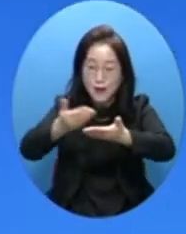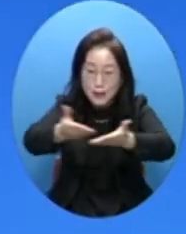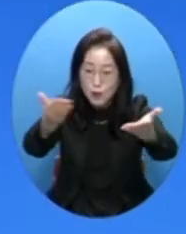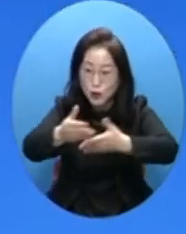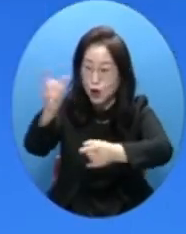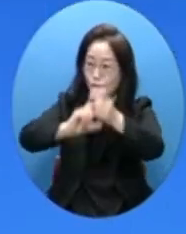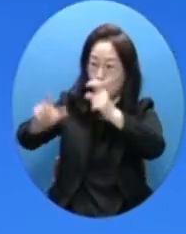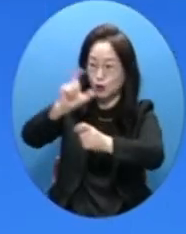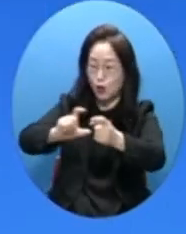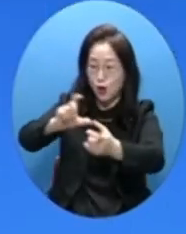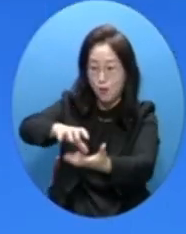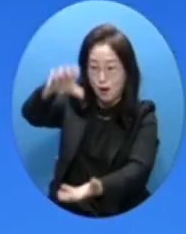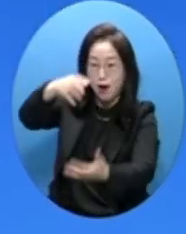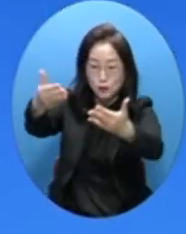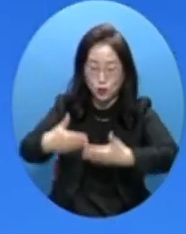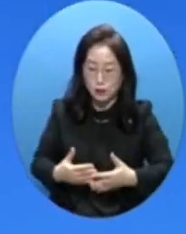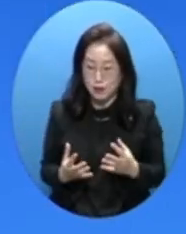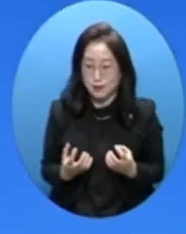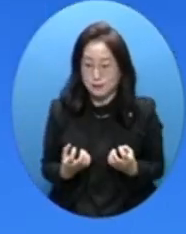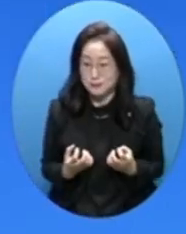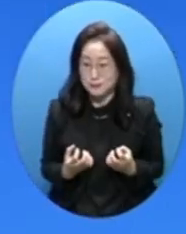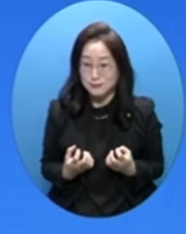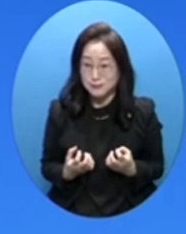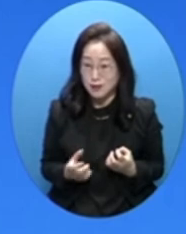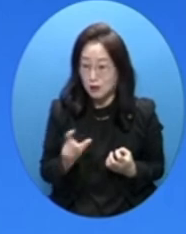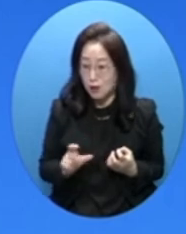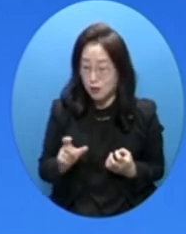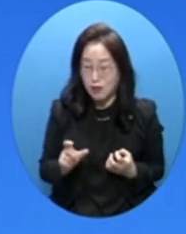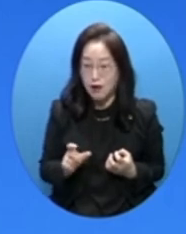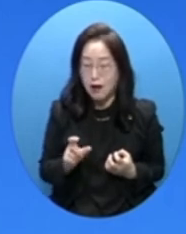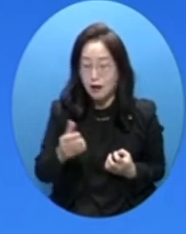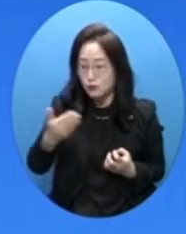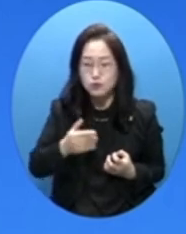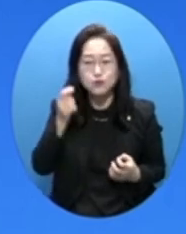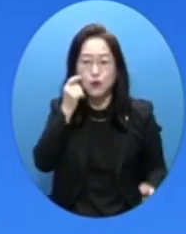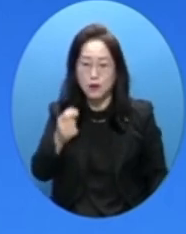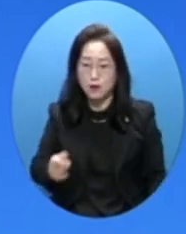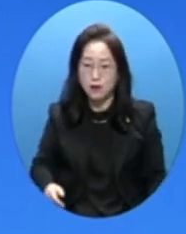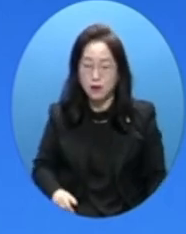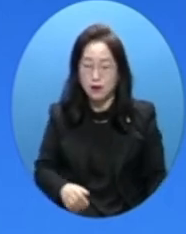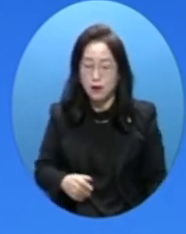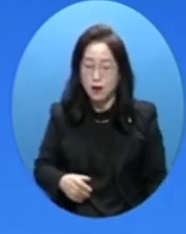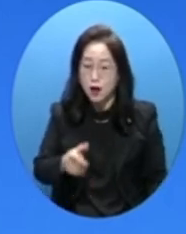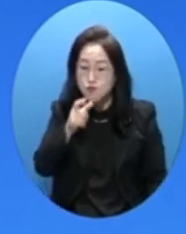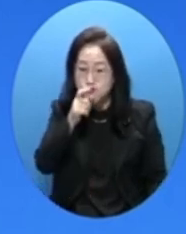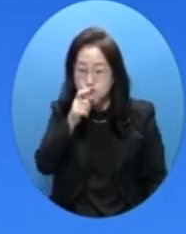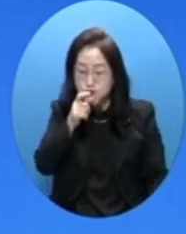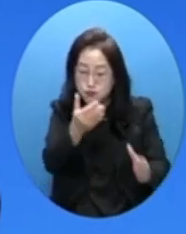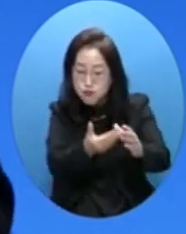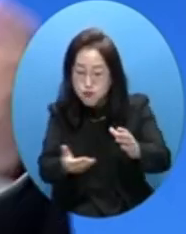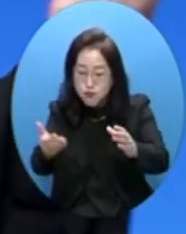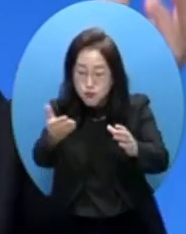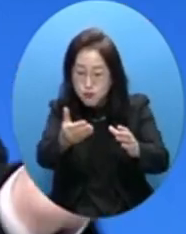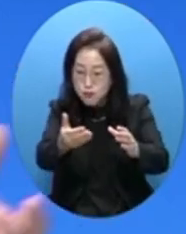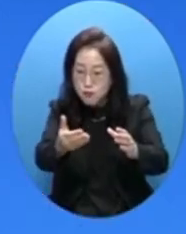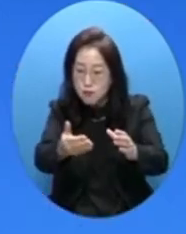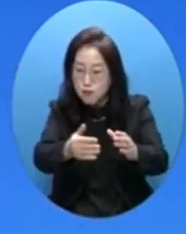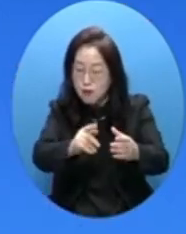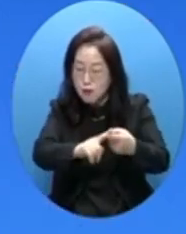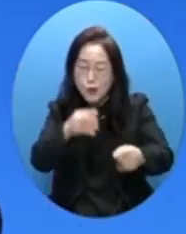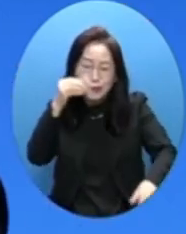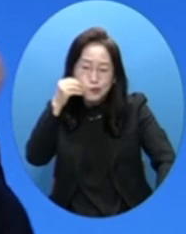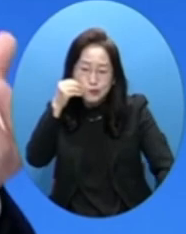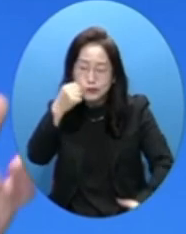것입니다. 움켜쥐고 있는 한 우리는 더 큰 축복을 받을 수가 없습니다. 물이 고이면 썩는 것 같이 우리가 자꾸 퍼서 나눠줄 때